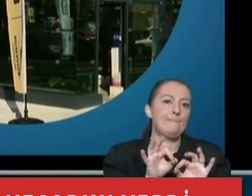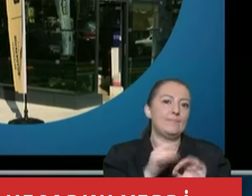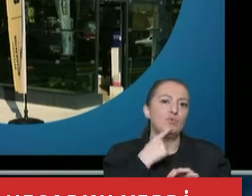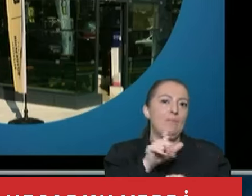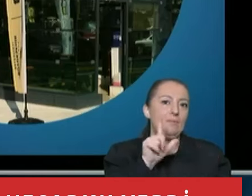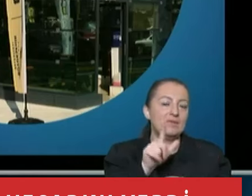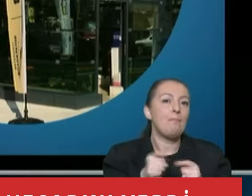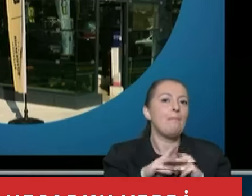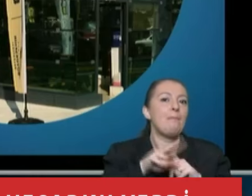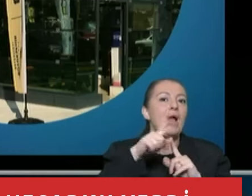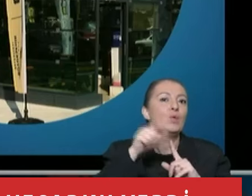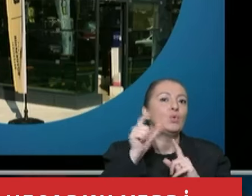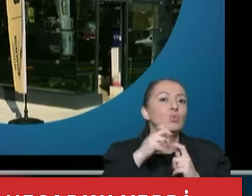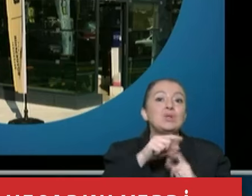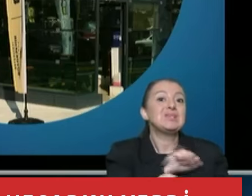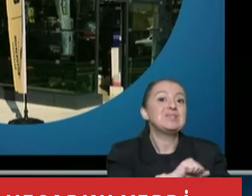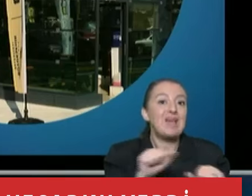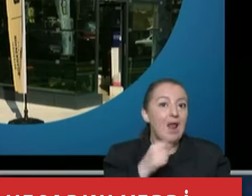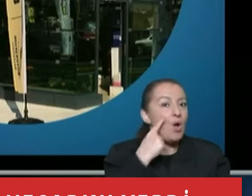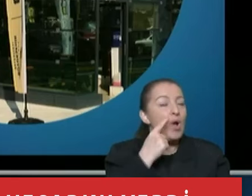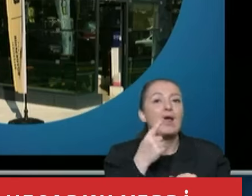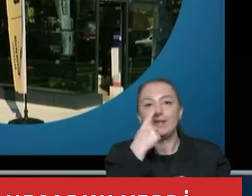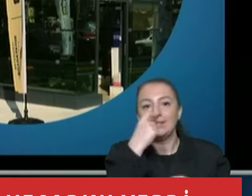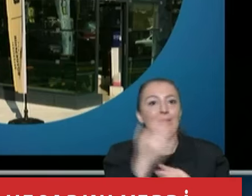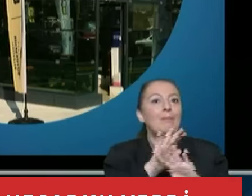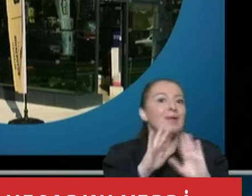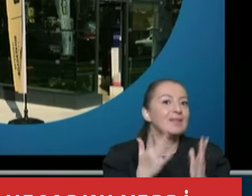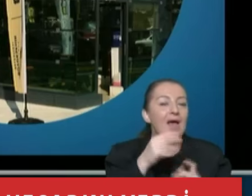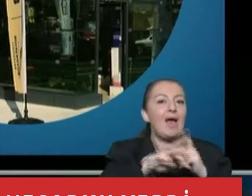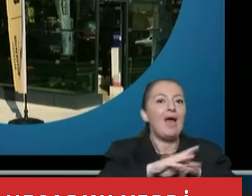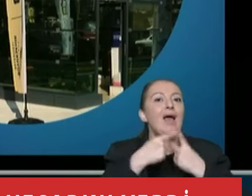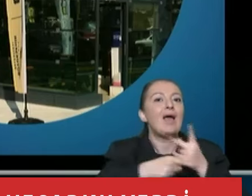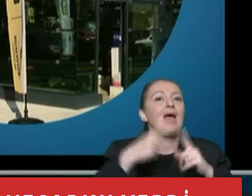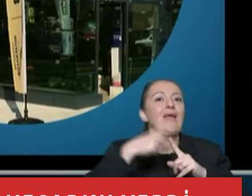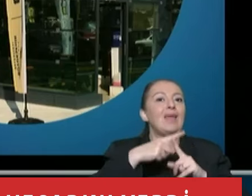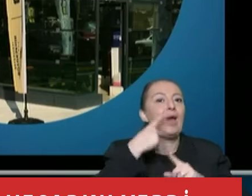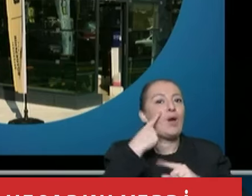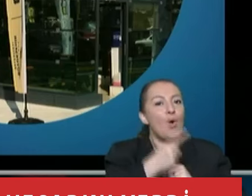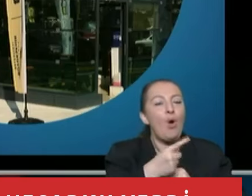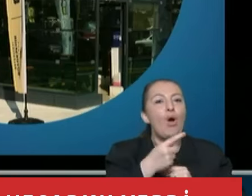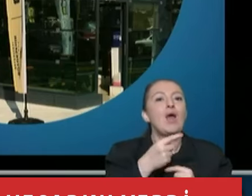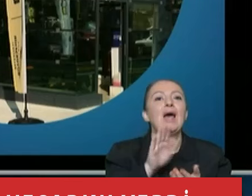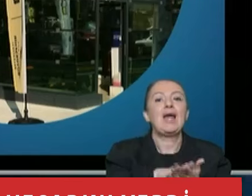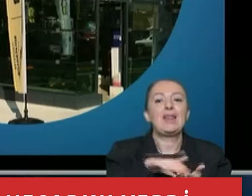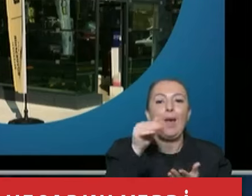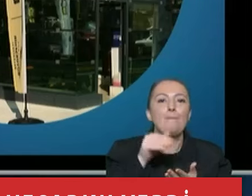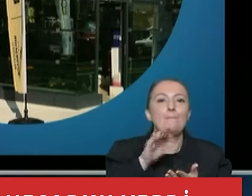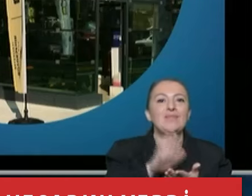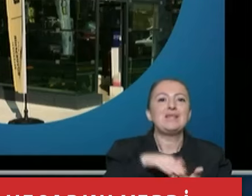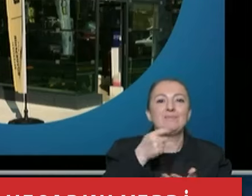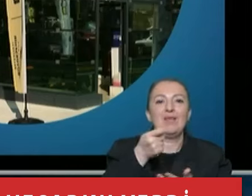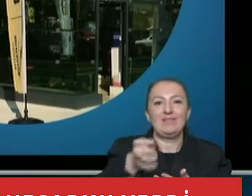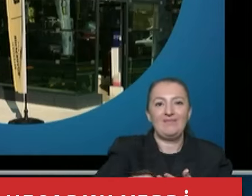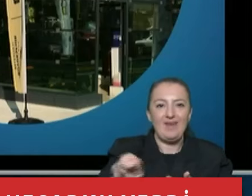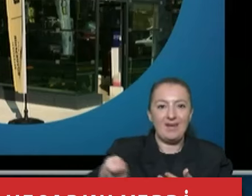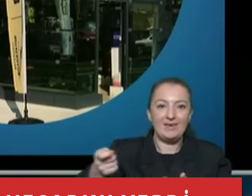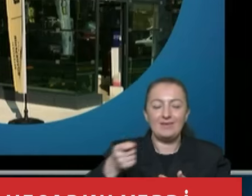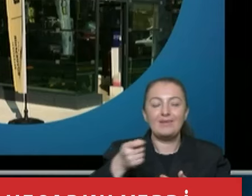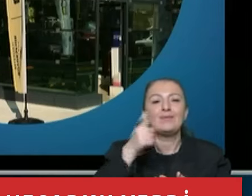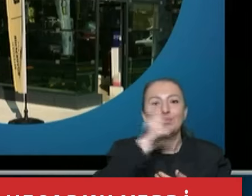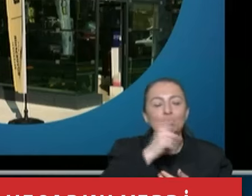belturun zarar etmesinde EYT kaynaklı 61 milyon liralık kıdem tazminatı yükü Ayrıca Galata kulesinin ve